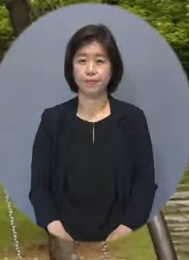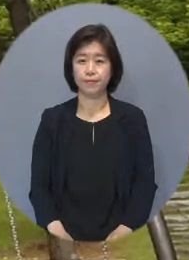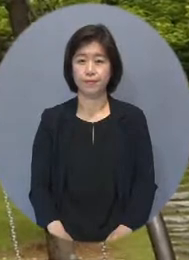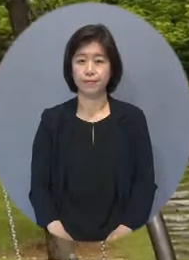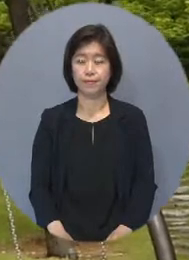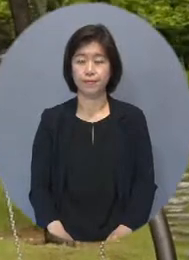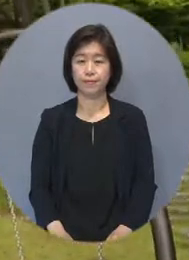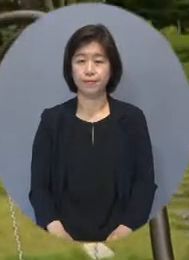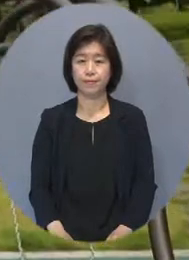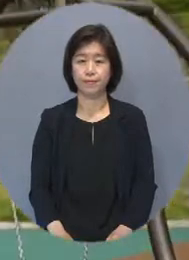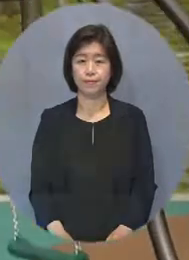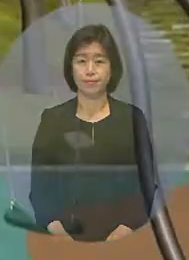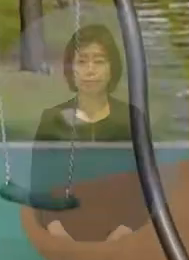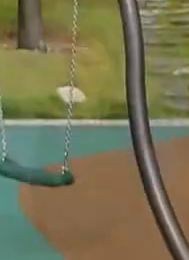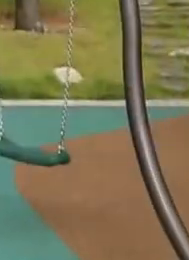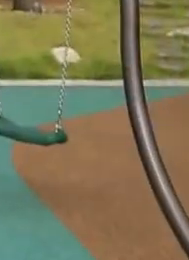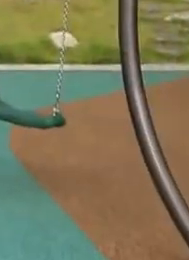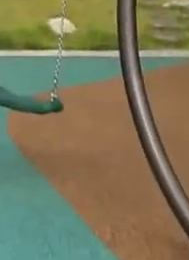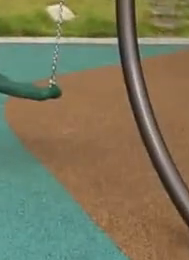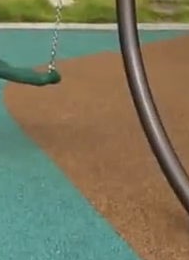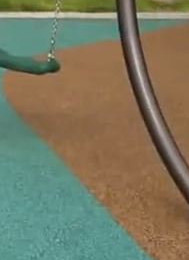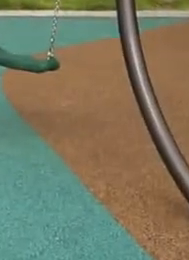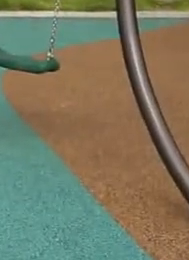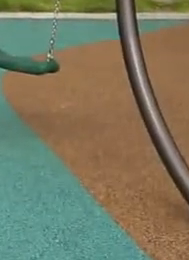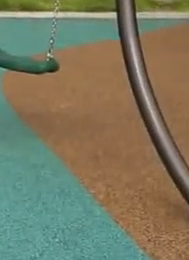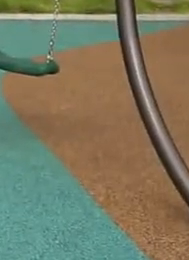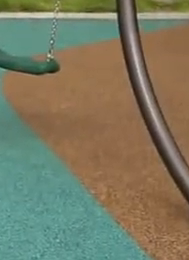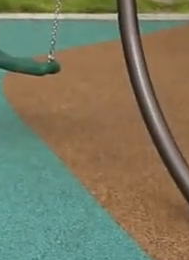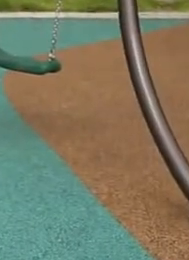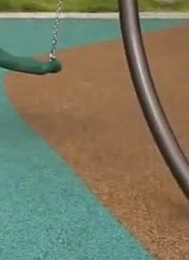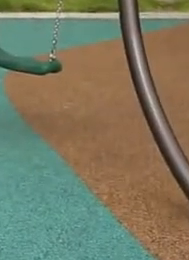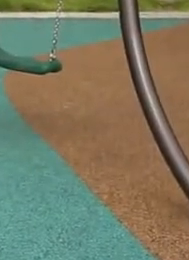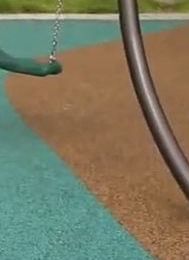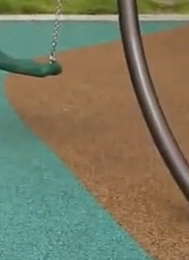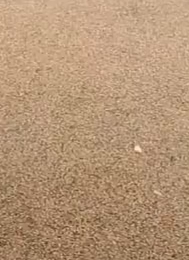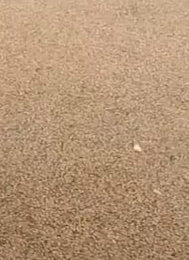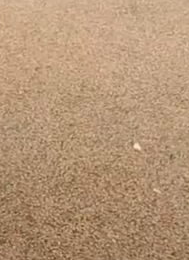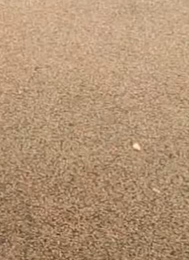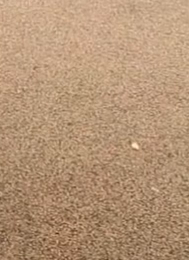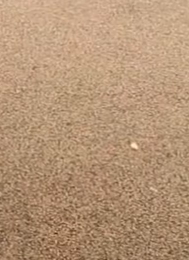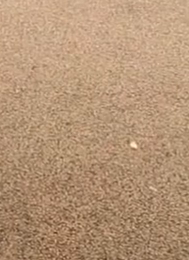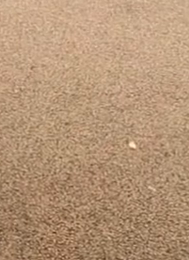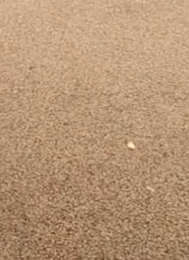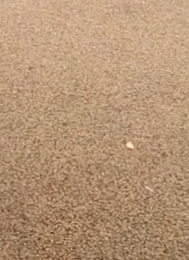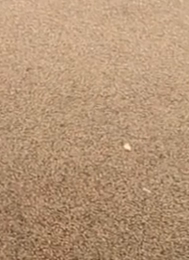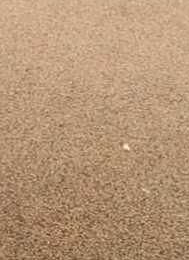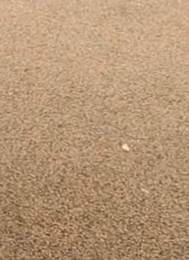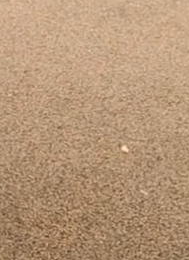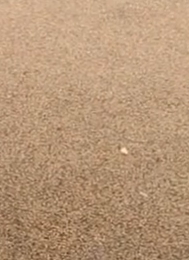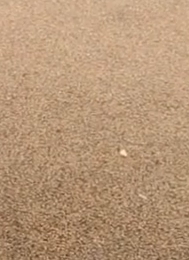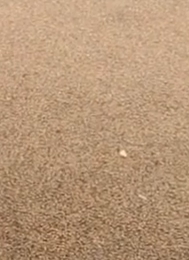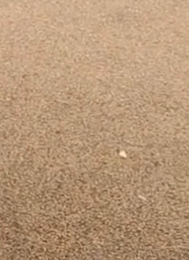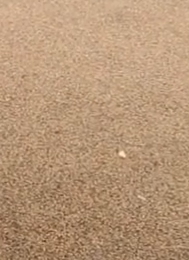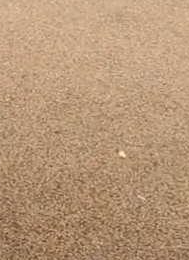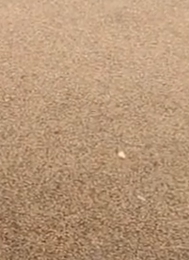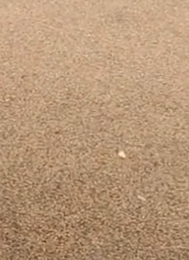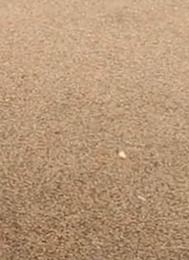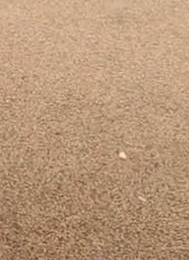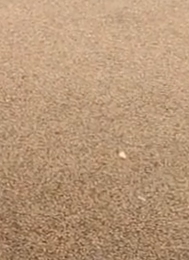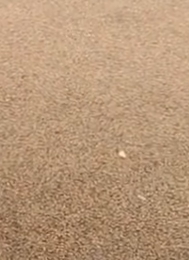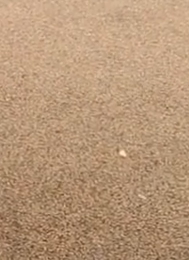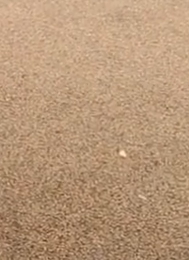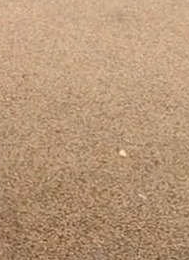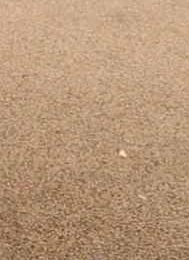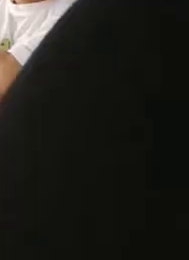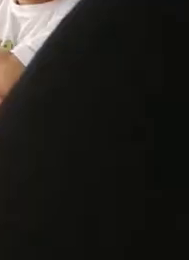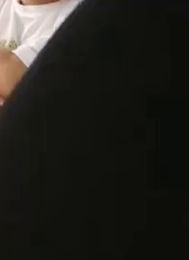그때 한번 와서. 그럼 우리가 한 번 정도는 어른이 할 수 있지 모르겠어. 서원을공은 진짜 좋아. 너 근데 많이, 엄마가 많이